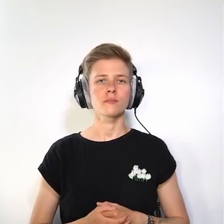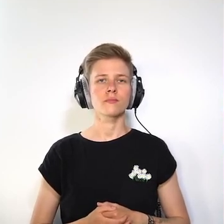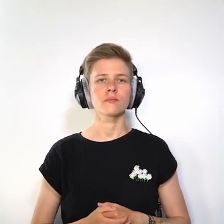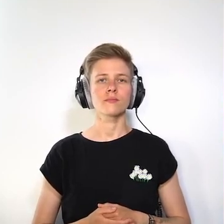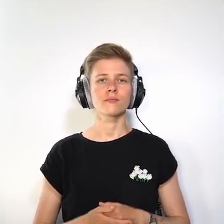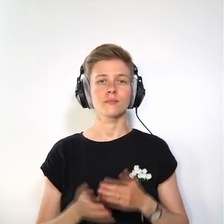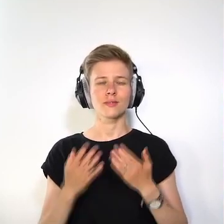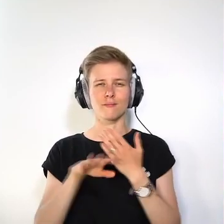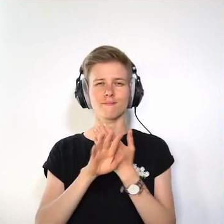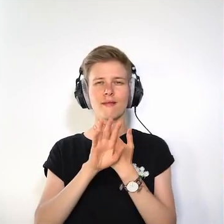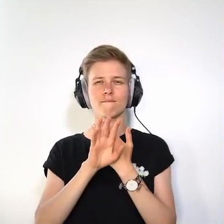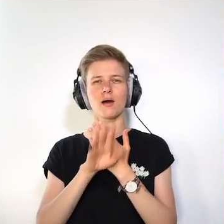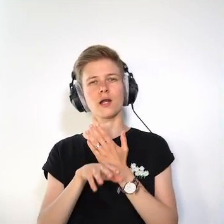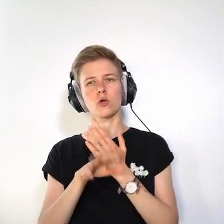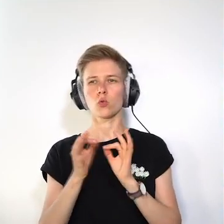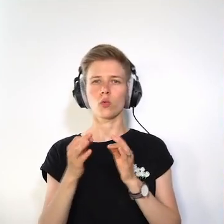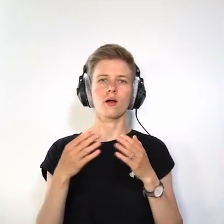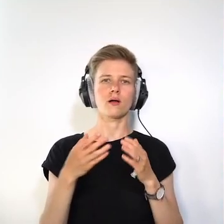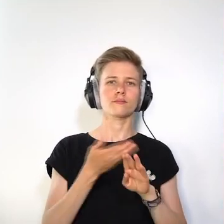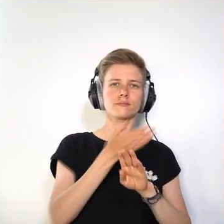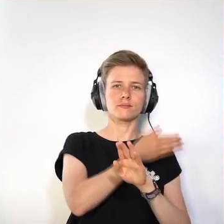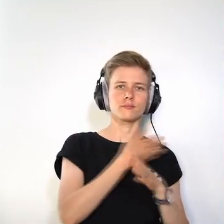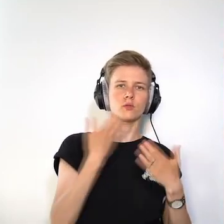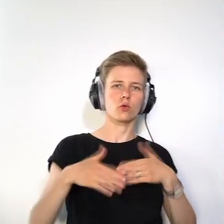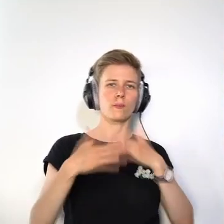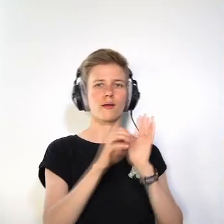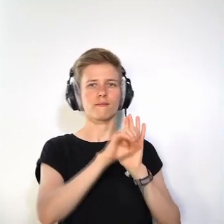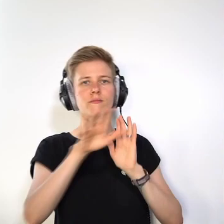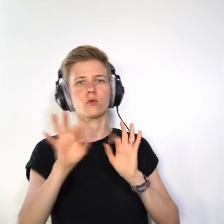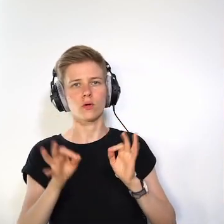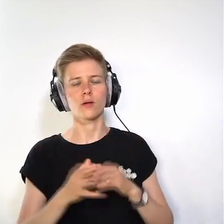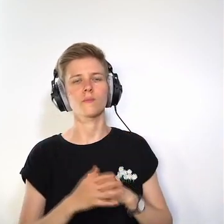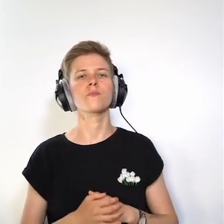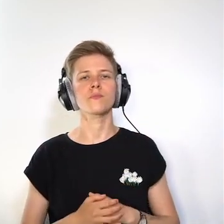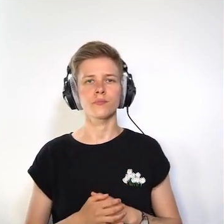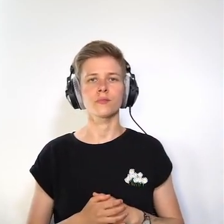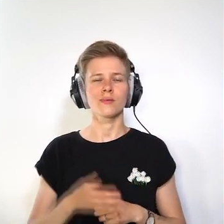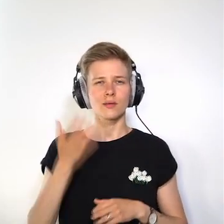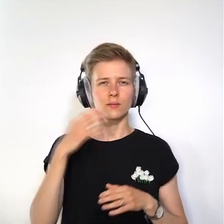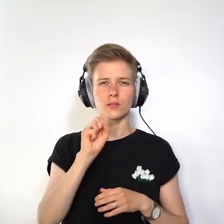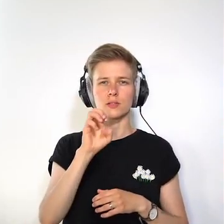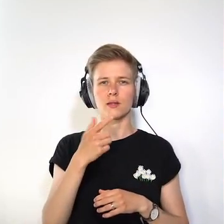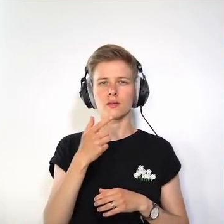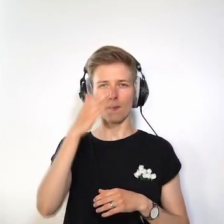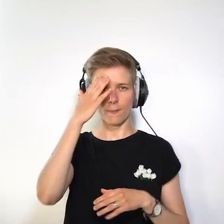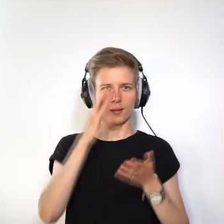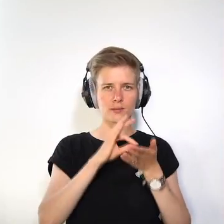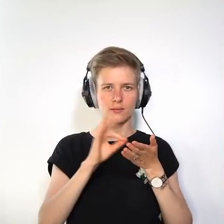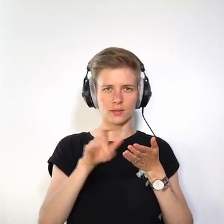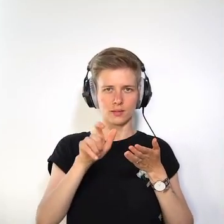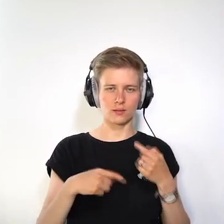Näistä varjoista vielä, kun olin setässä sosiaalisihteerinä ja myöhemmin pääsihteerinä, niin sinne tuli taas tietoa